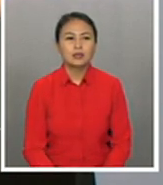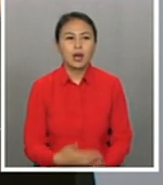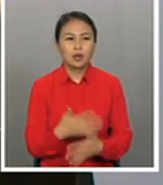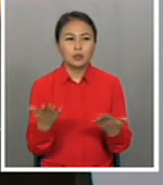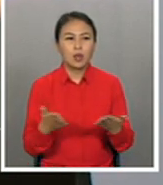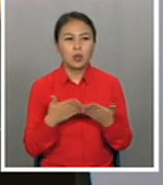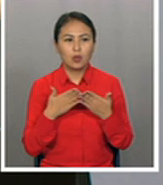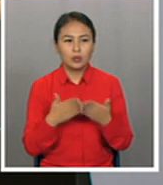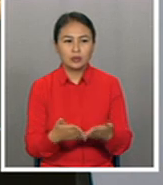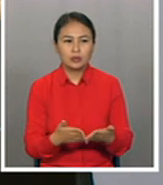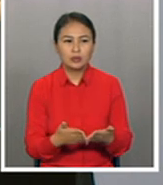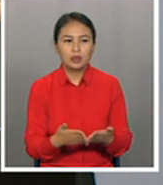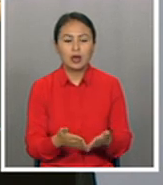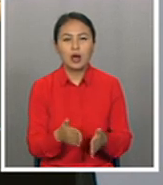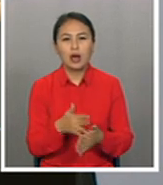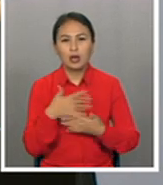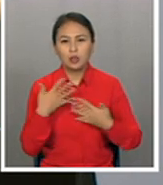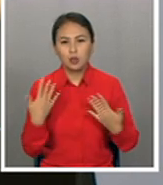огромная лодка,